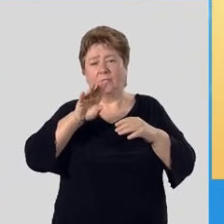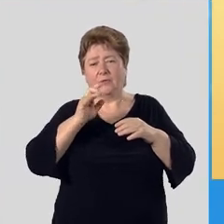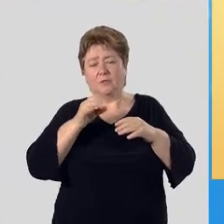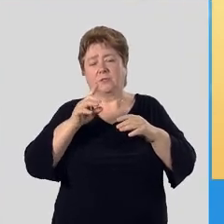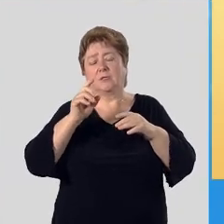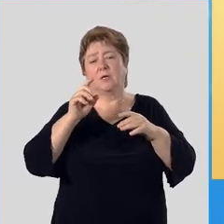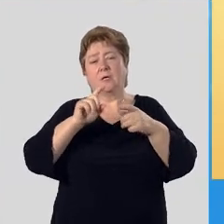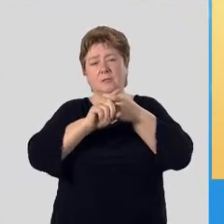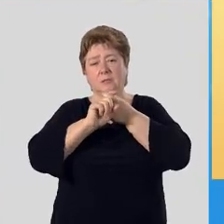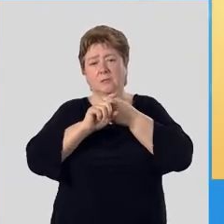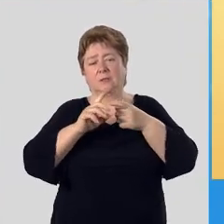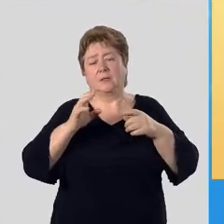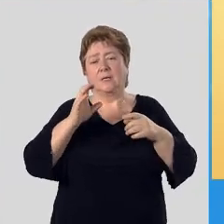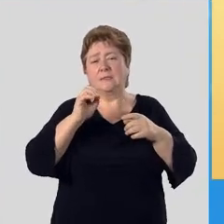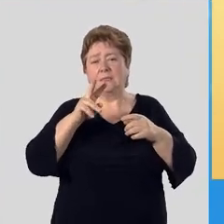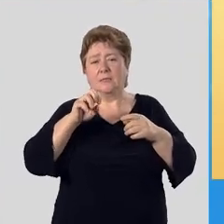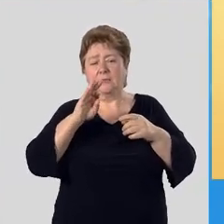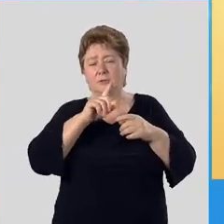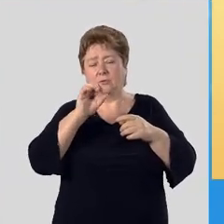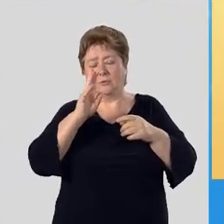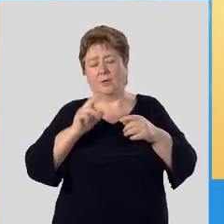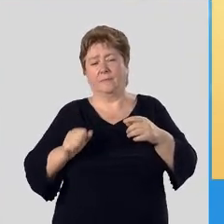лимфатические узлы и селезенка.